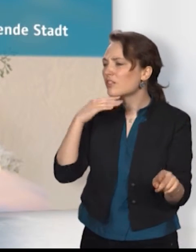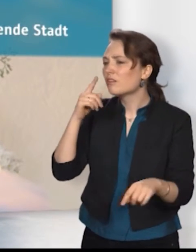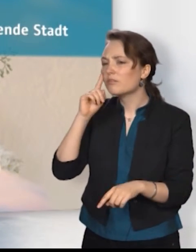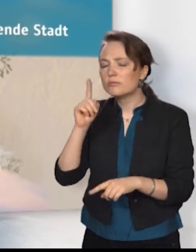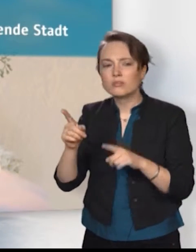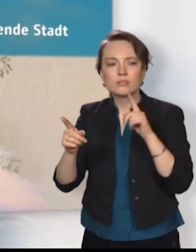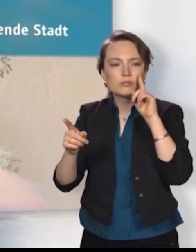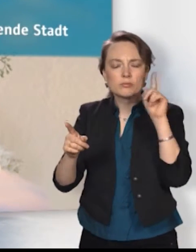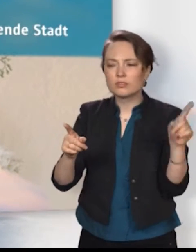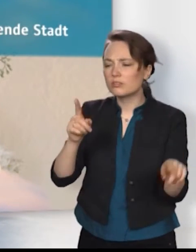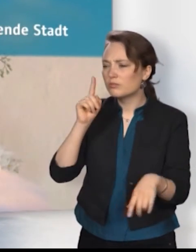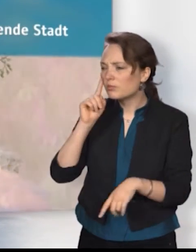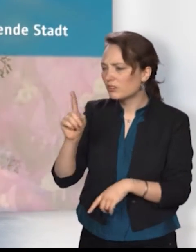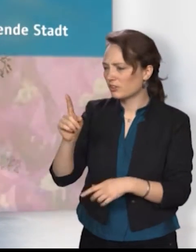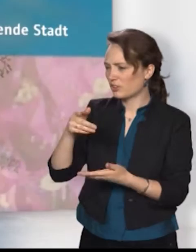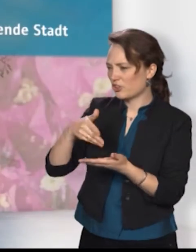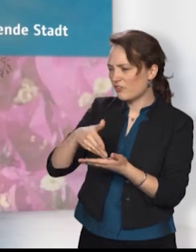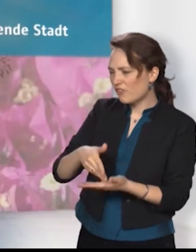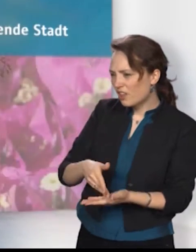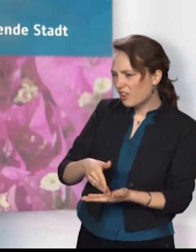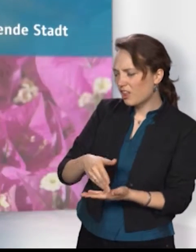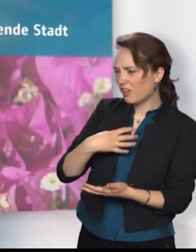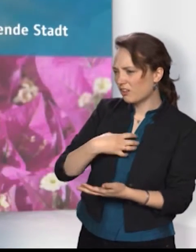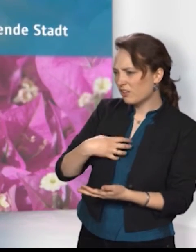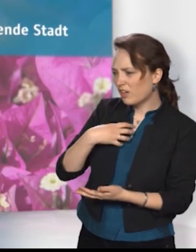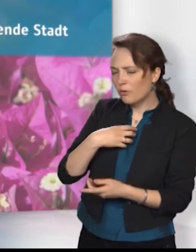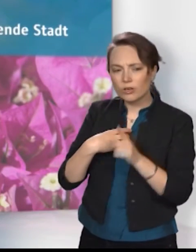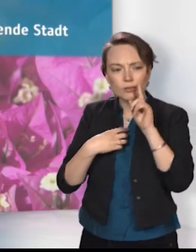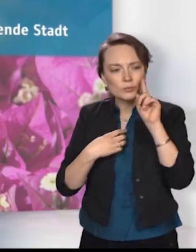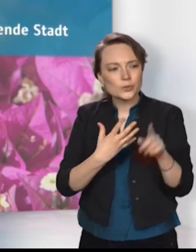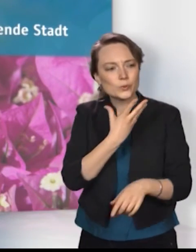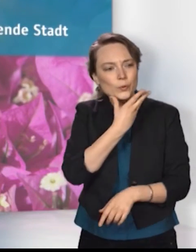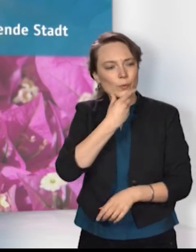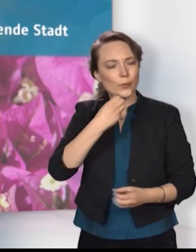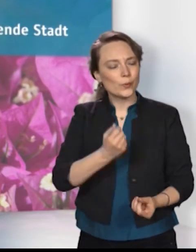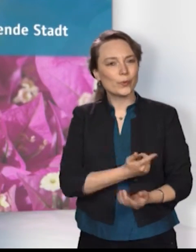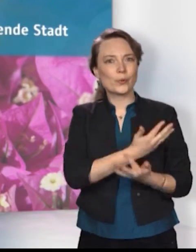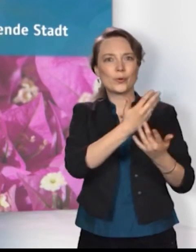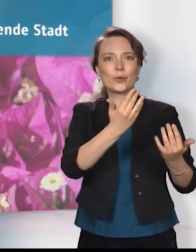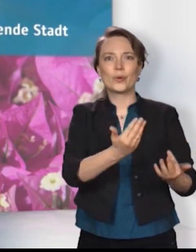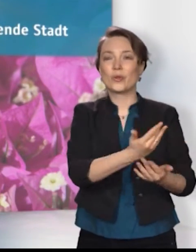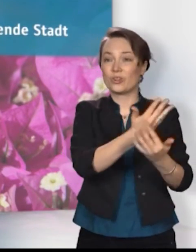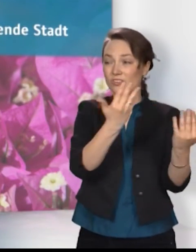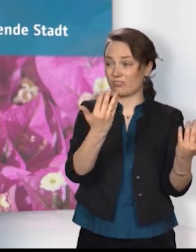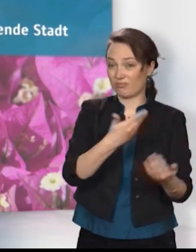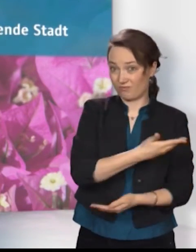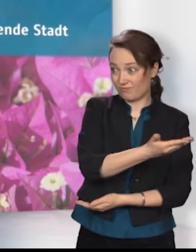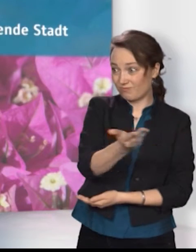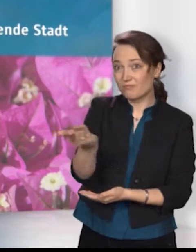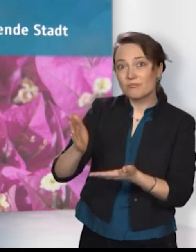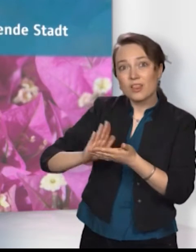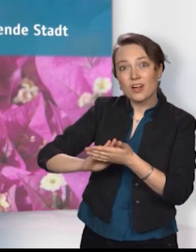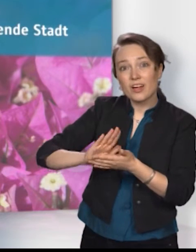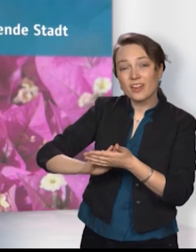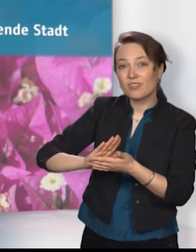unfassbar Schwere, manches Schöne dabei, nichts davon hält, nichts